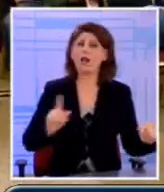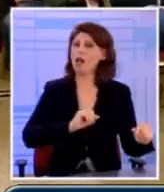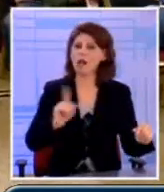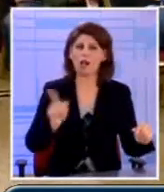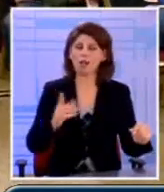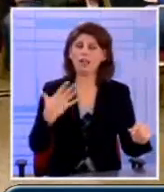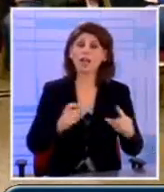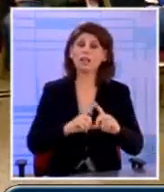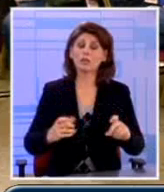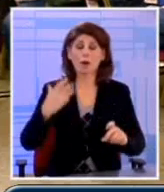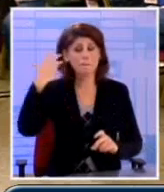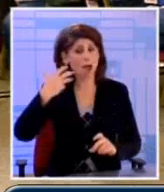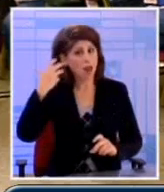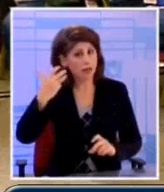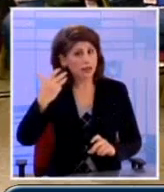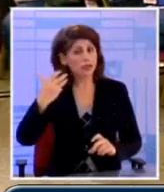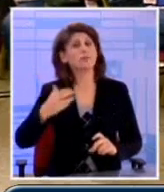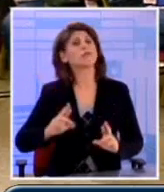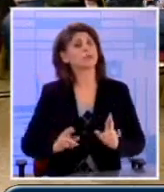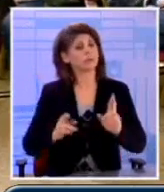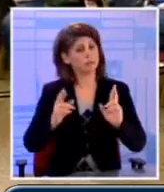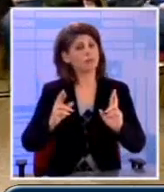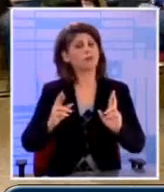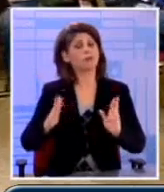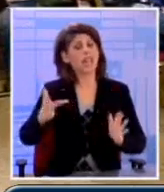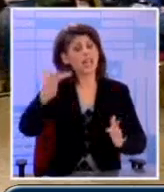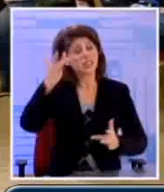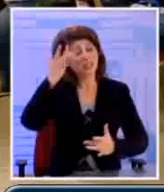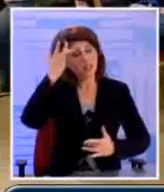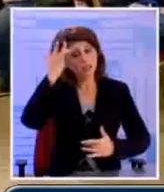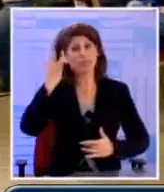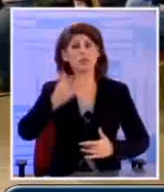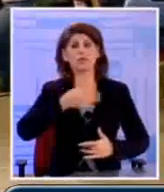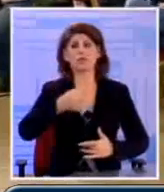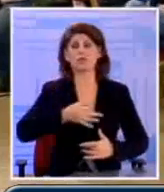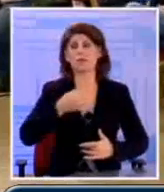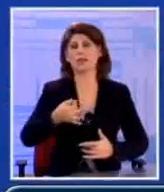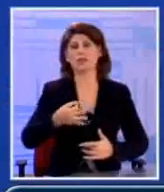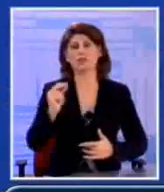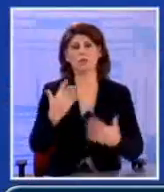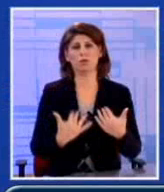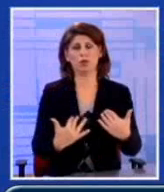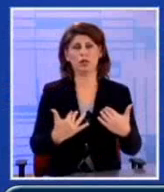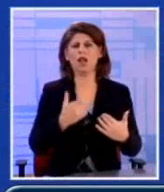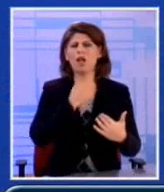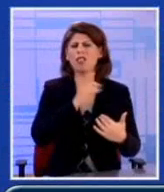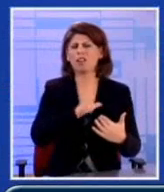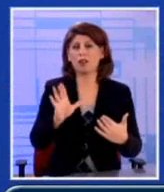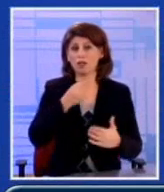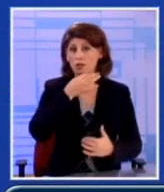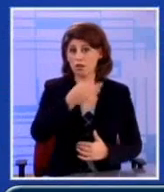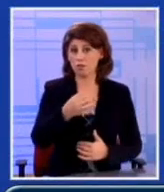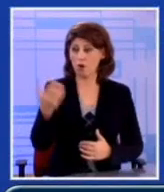αντικείμενο μελέτης και ενεργού και ενσυνείδητης τοποθέτησης στη Βουλή. Δεν χρειάζεται να πω ότι